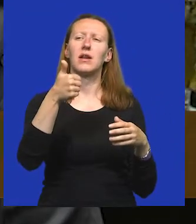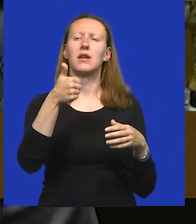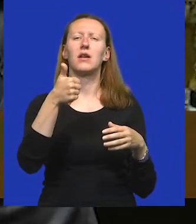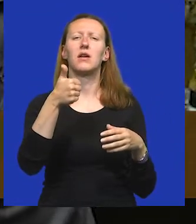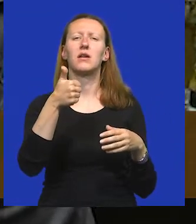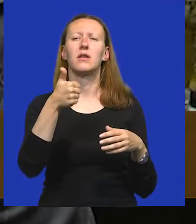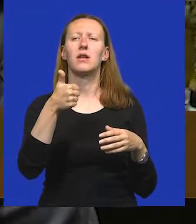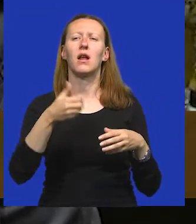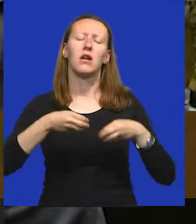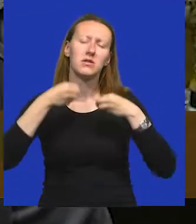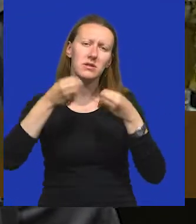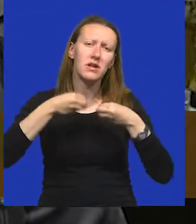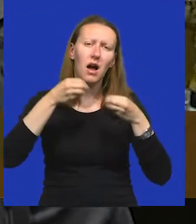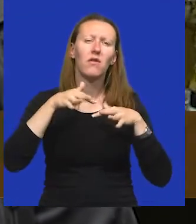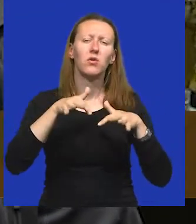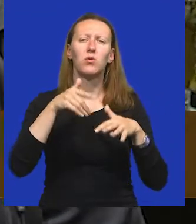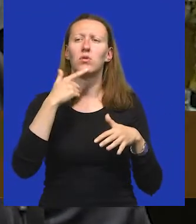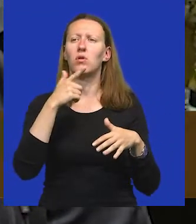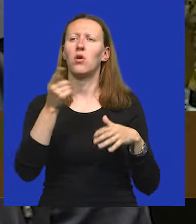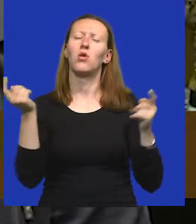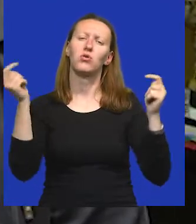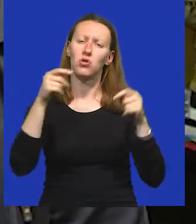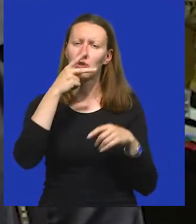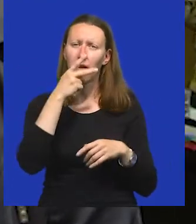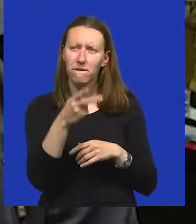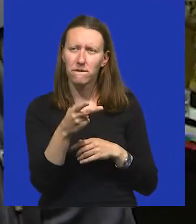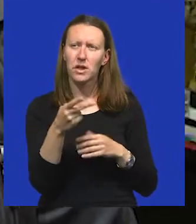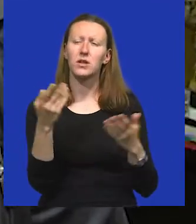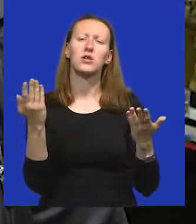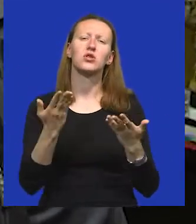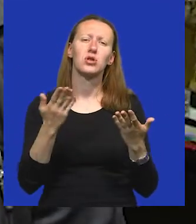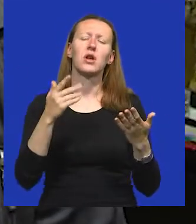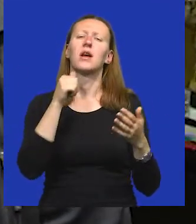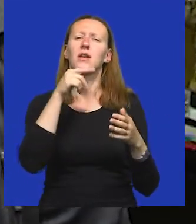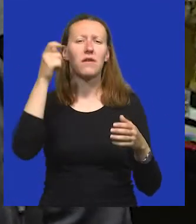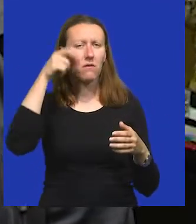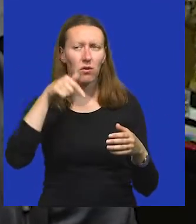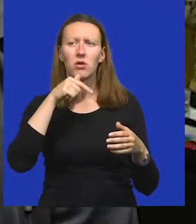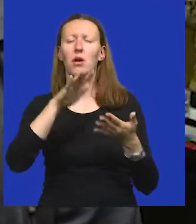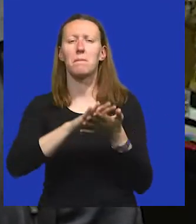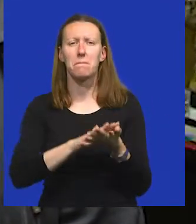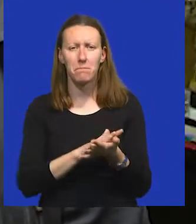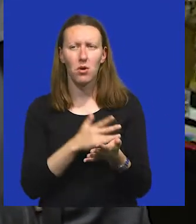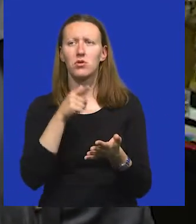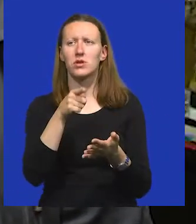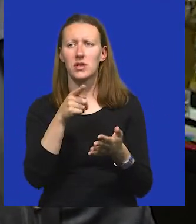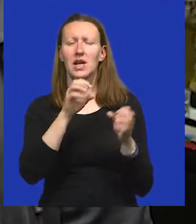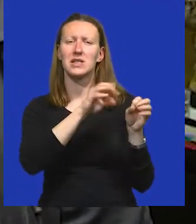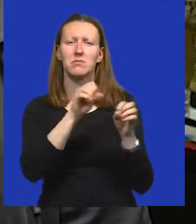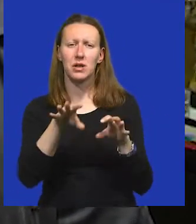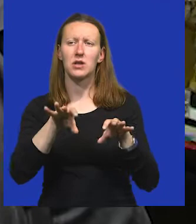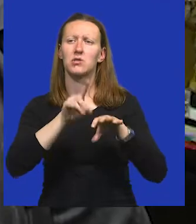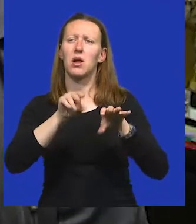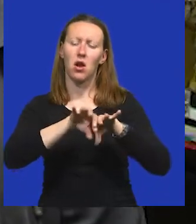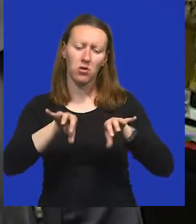praticamente un consiglio alla gente che vieni, che vedi che finalmente anche a Dignano cominciamo con questa